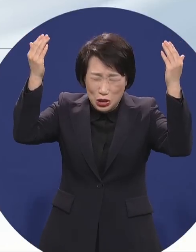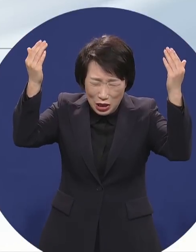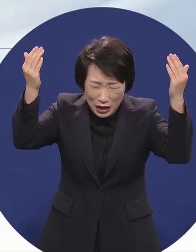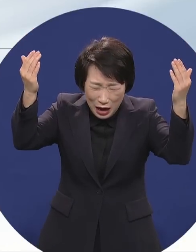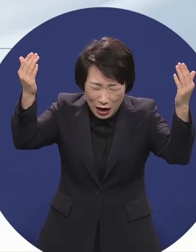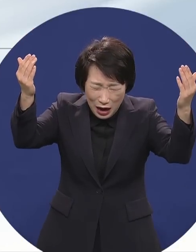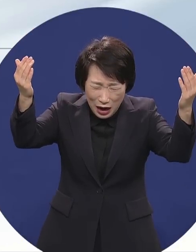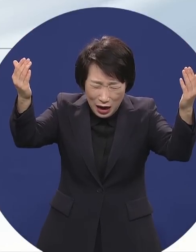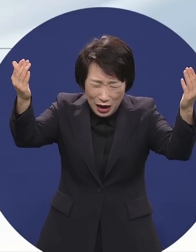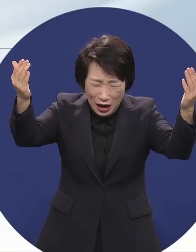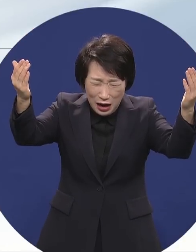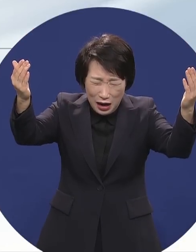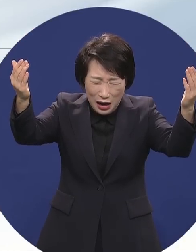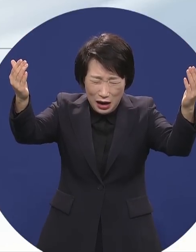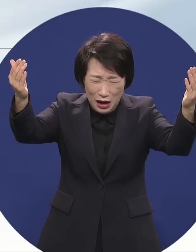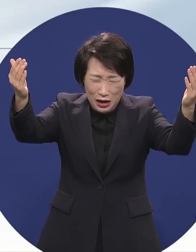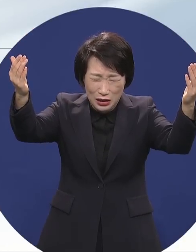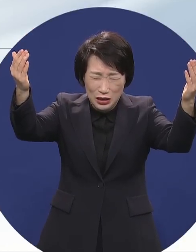주여